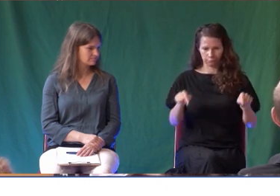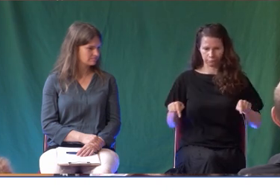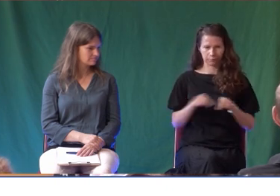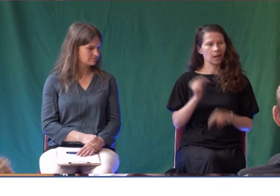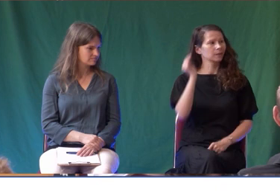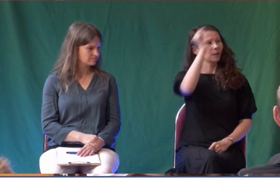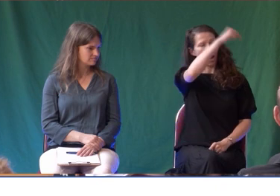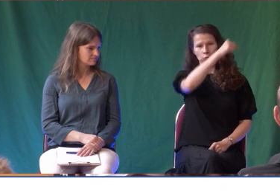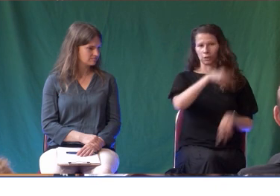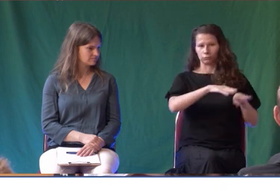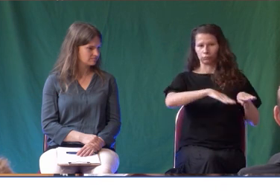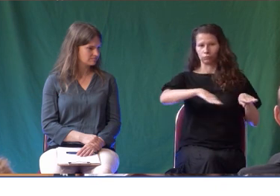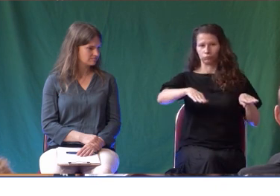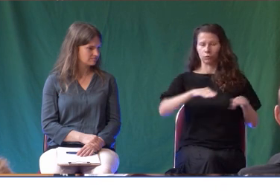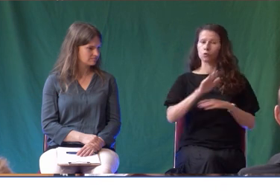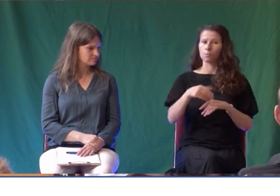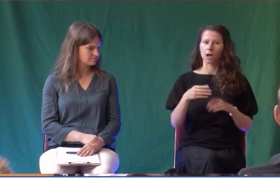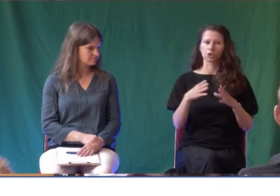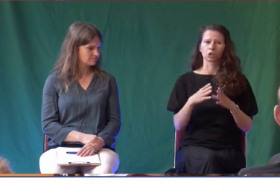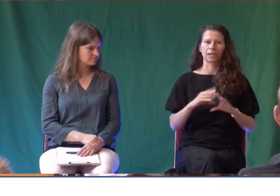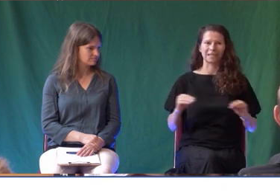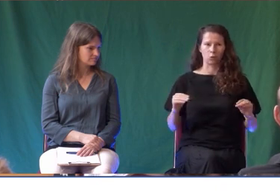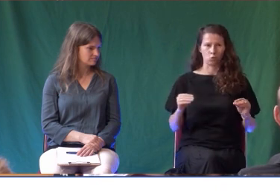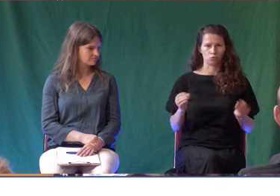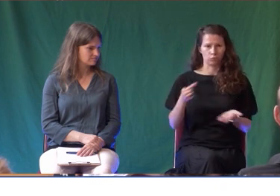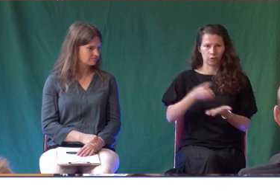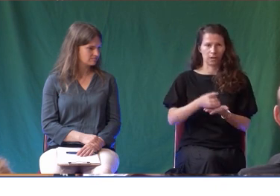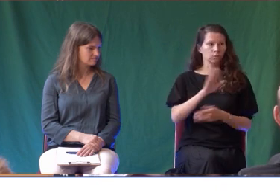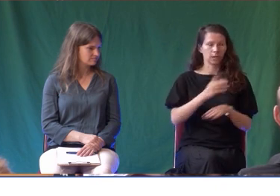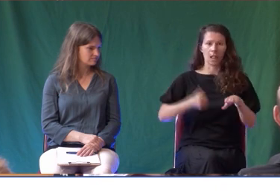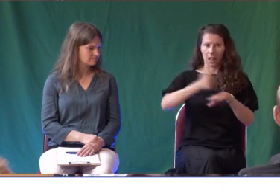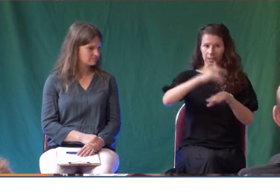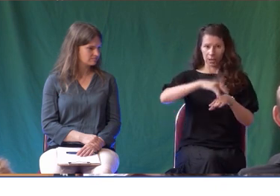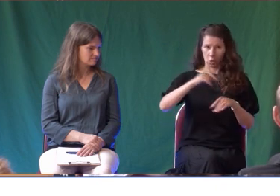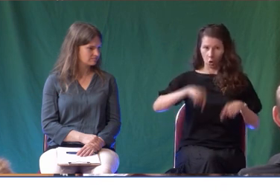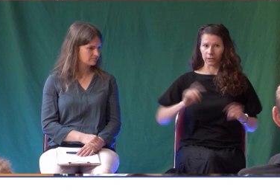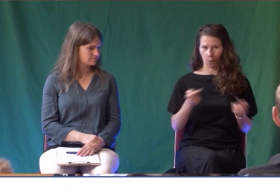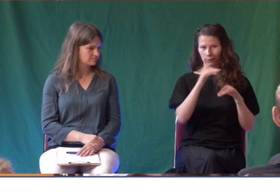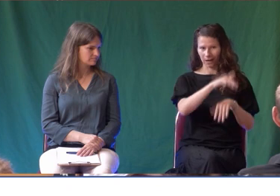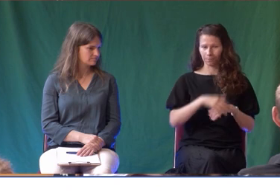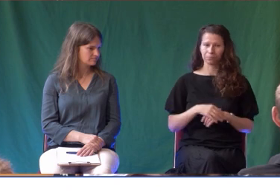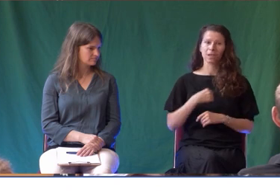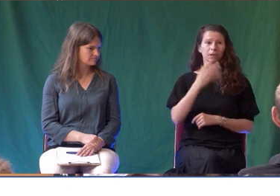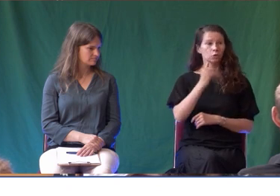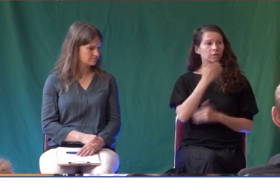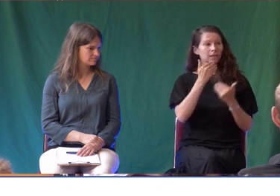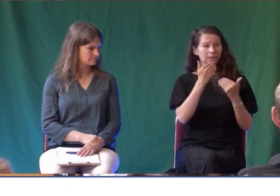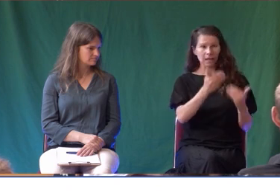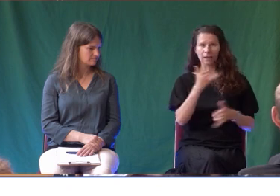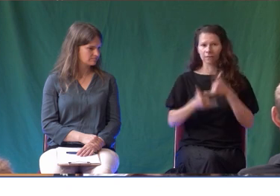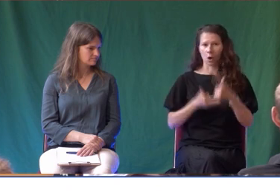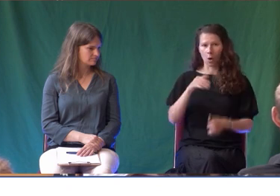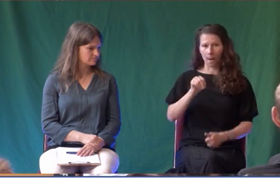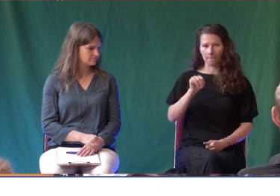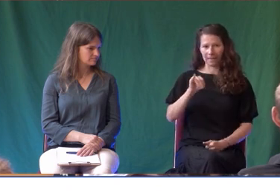Schlichtungsstelle und die Leiterin ist heute auch hier dann möchte ich sagen vielen Dank Frau Michel sie